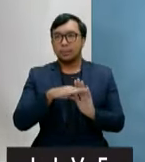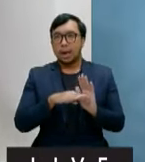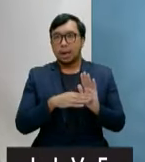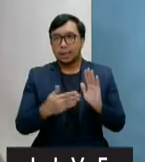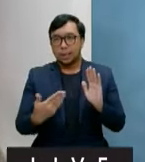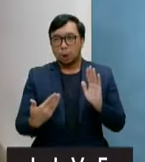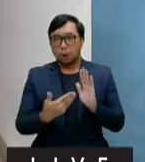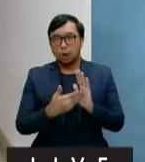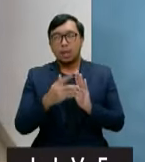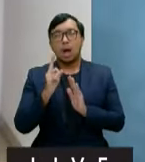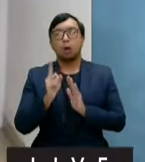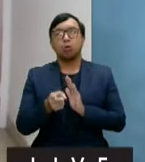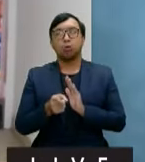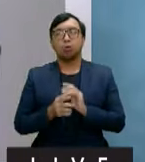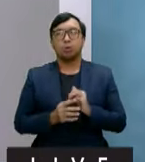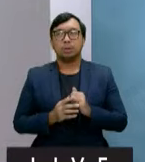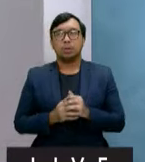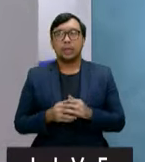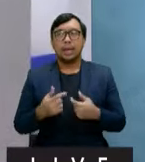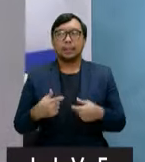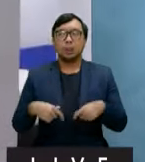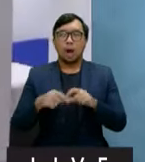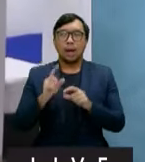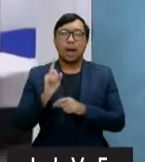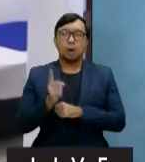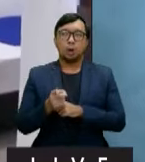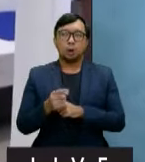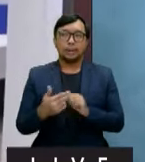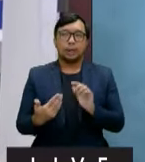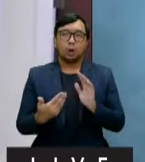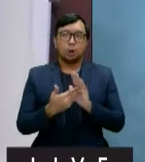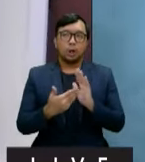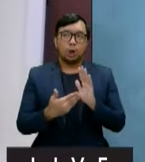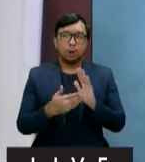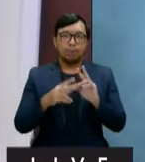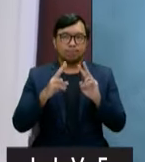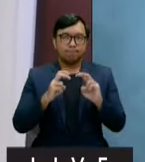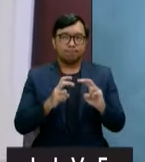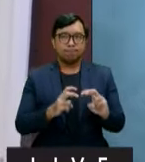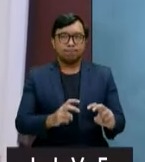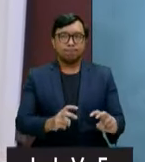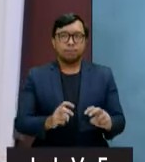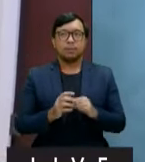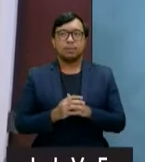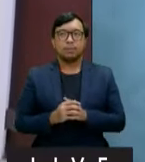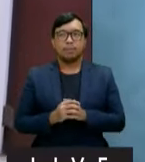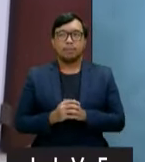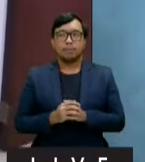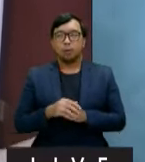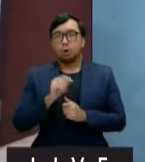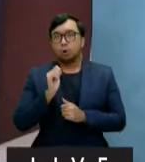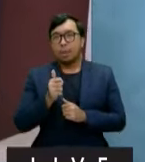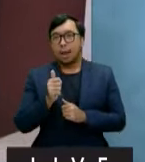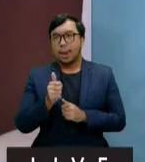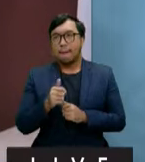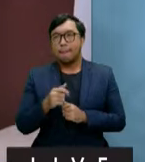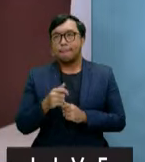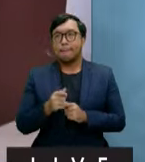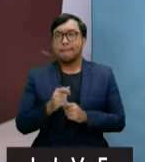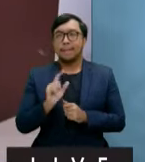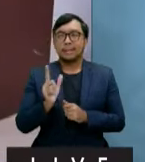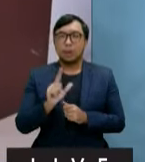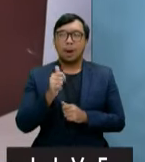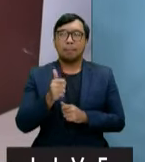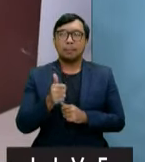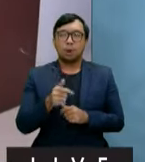yang memenuhi masyarakat yang bisa begitu untuk melakukan sewa di unit Pasar Rumput, khususnya